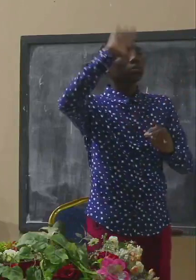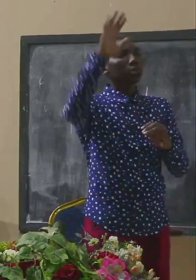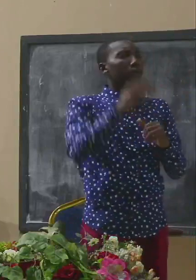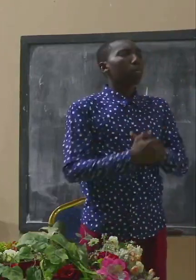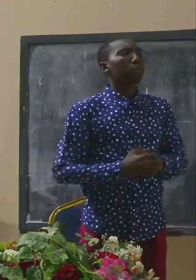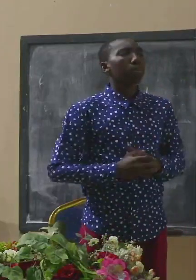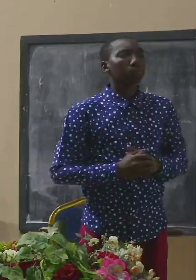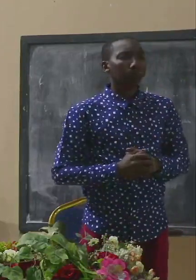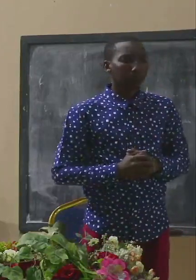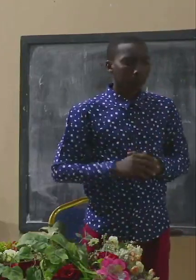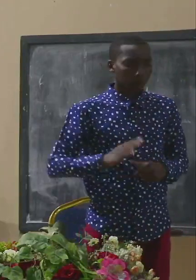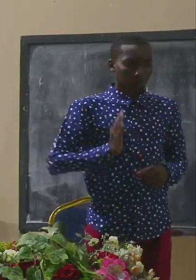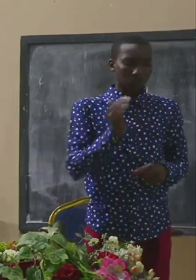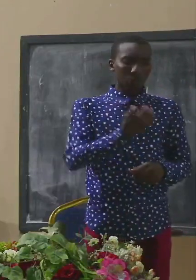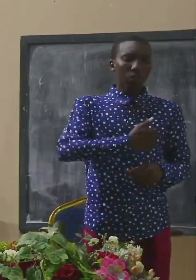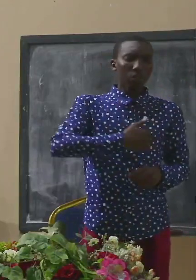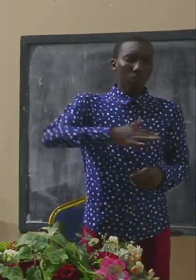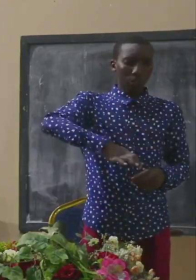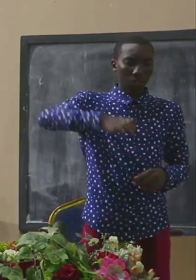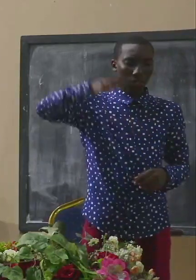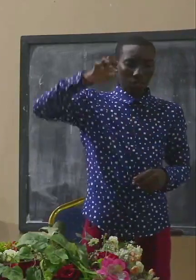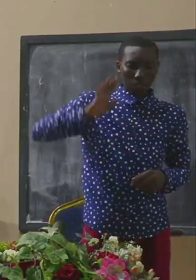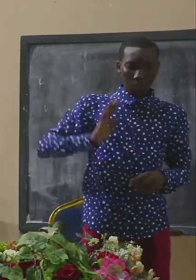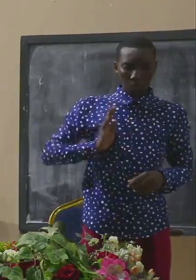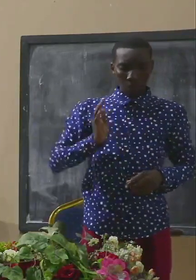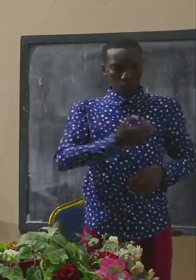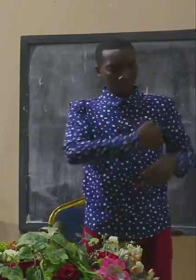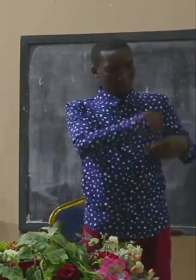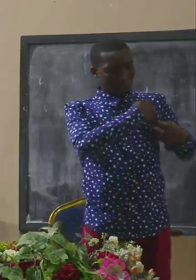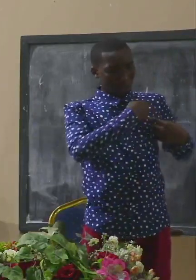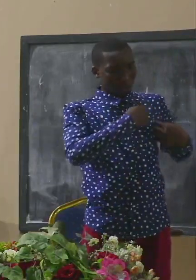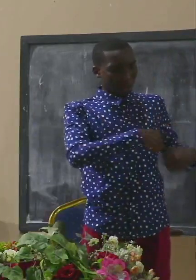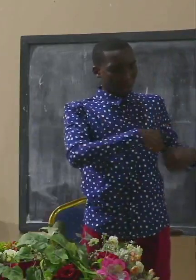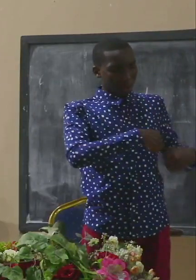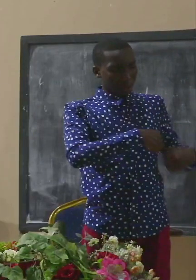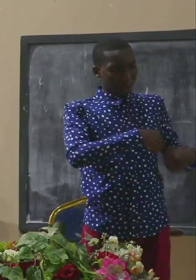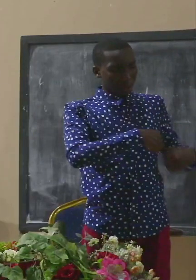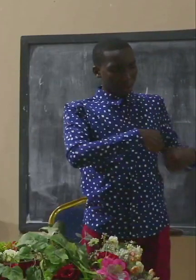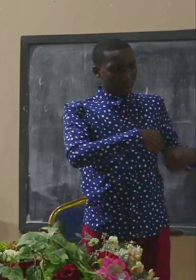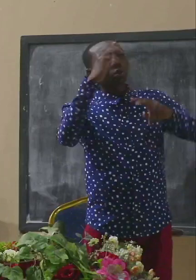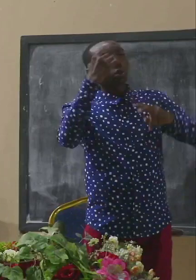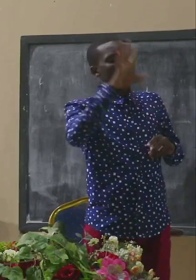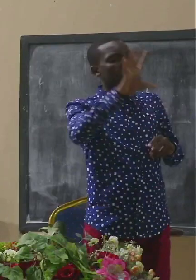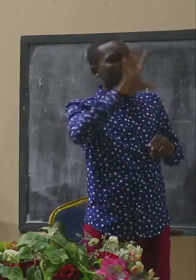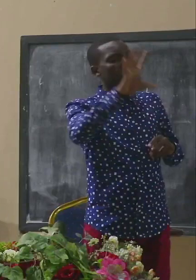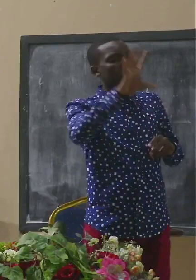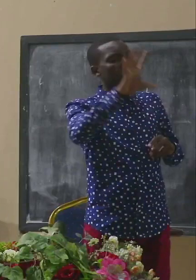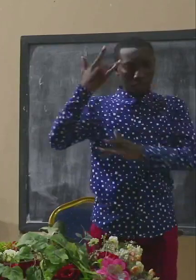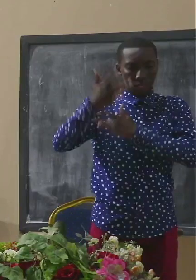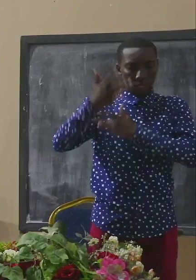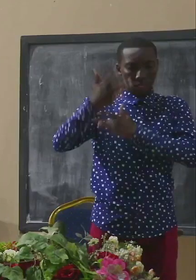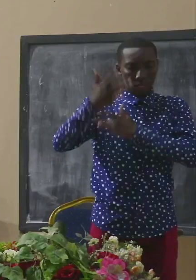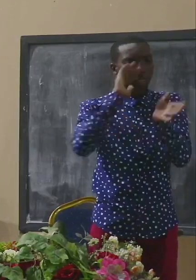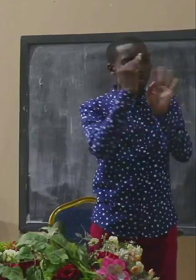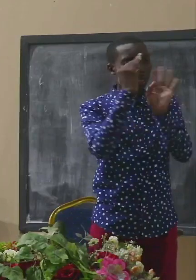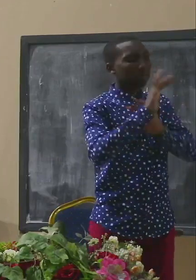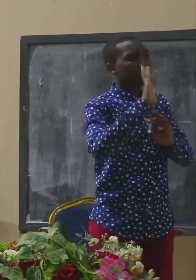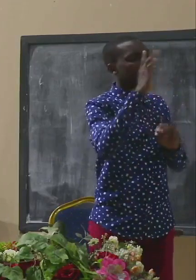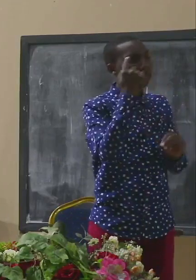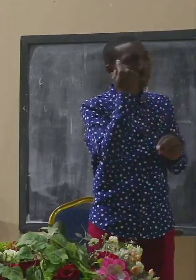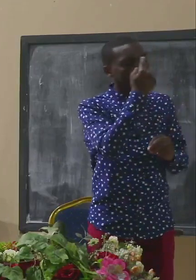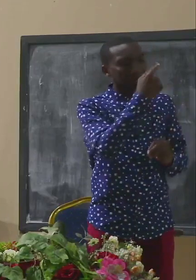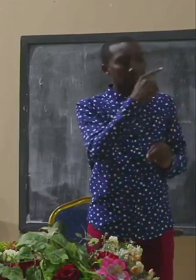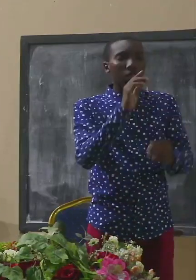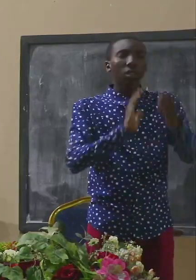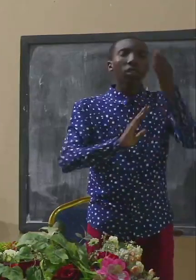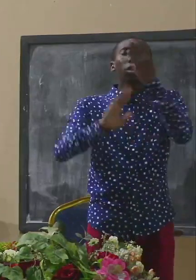devant toi. Tunainua mioyo yetu kwako. Nous élevons nos cœurs vers toi. Upate neema pa macho yako. Pour que nous puissions trouver grâce à tes yeux.